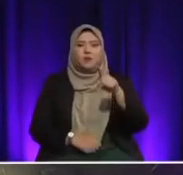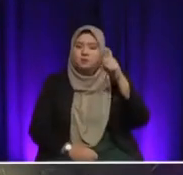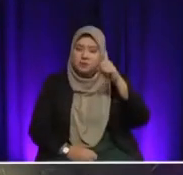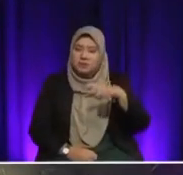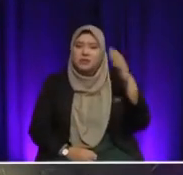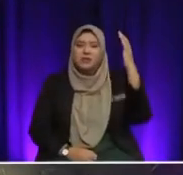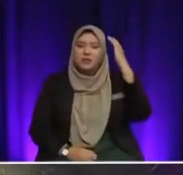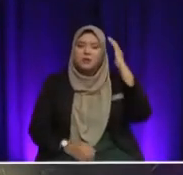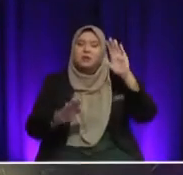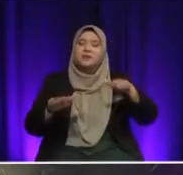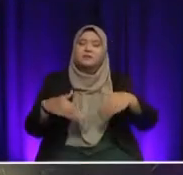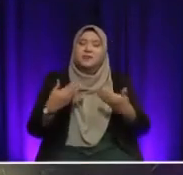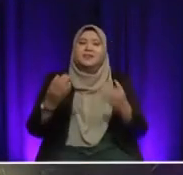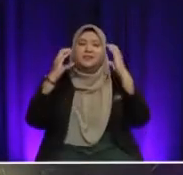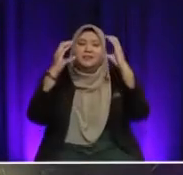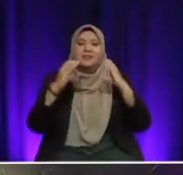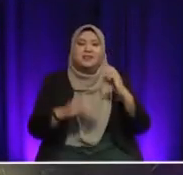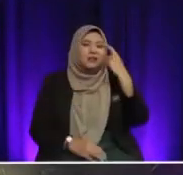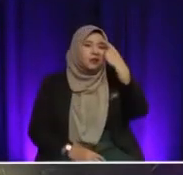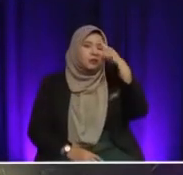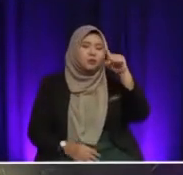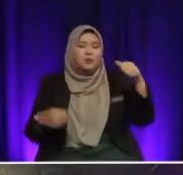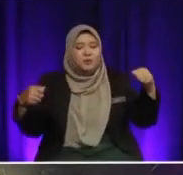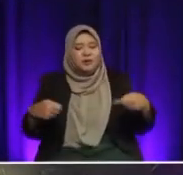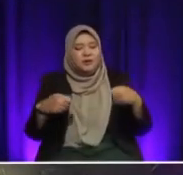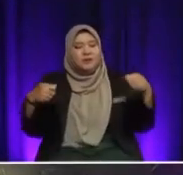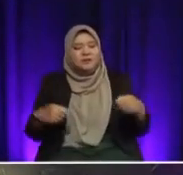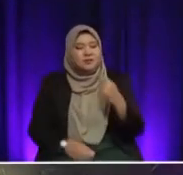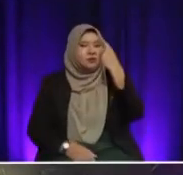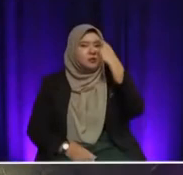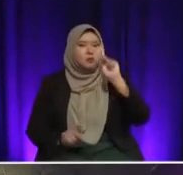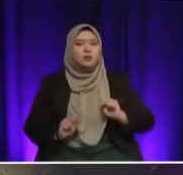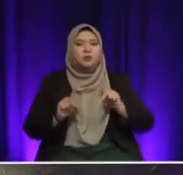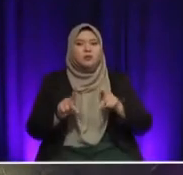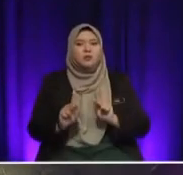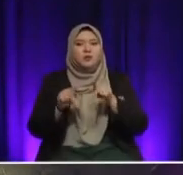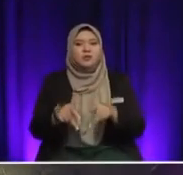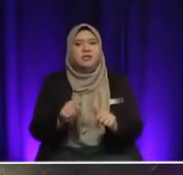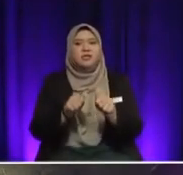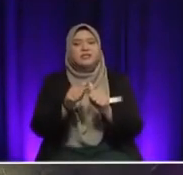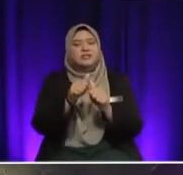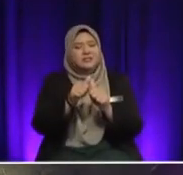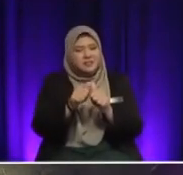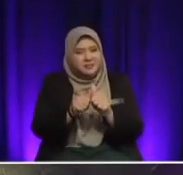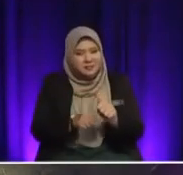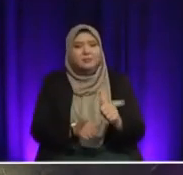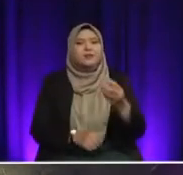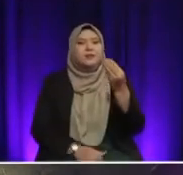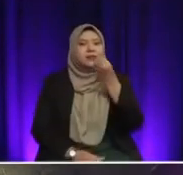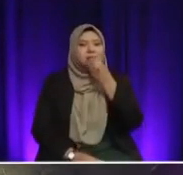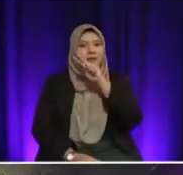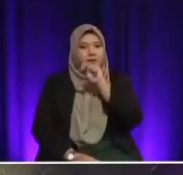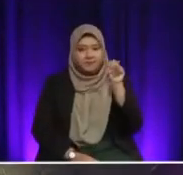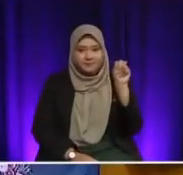nak mereka kena baca buku, kena buat amali. Ya, betul. Sebab bila mereka menjalankan amali, mereka akan